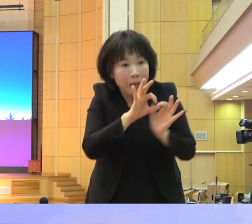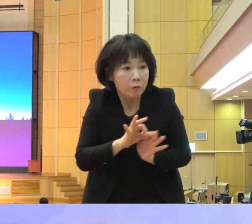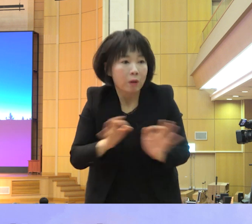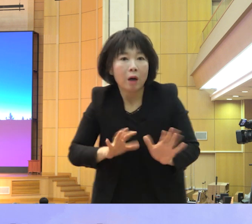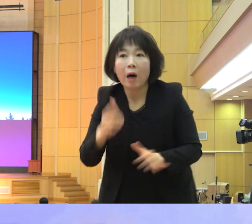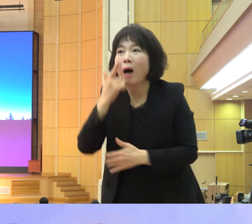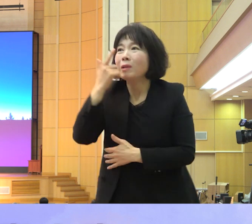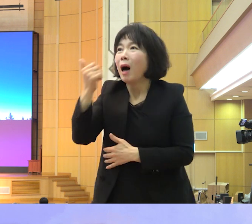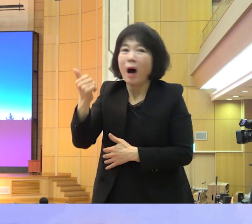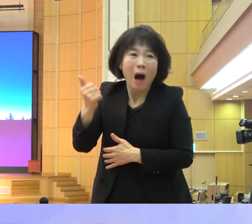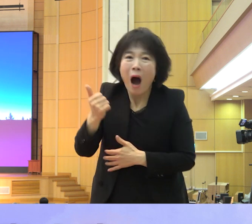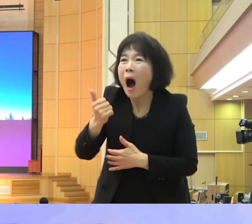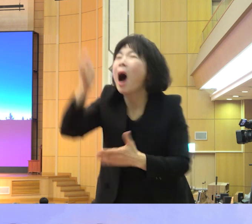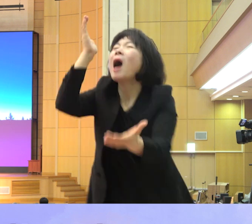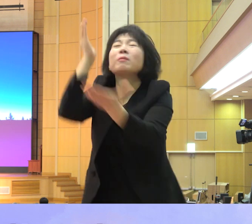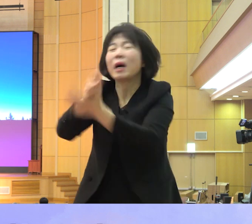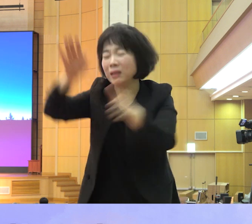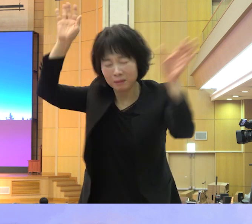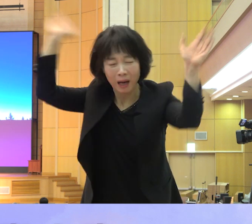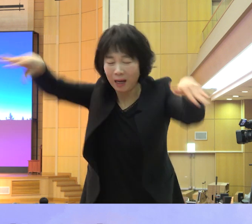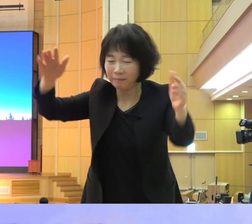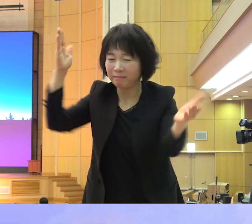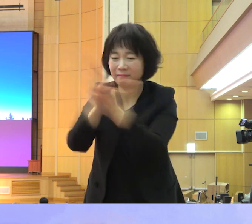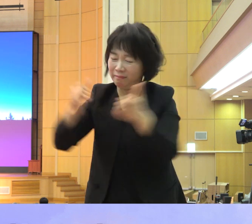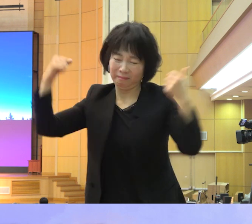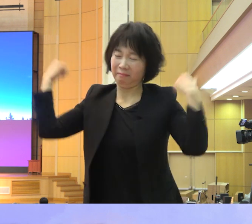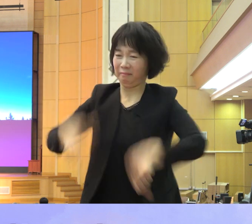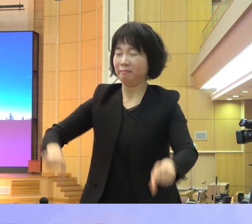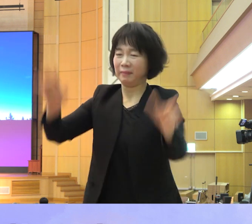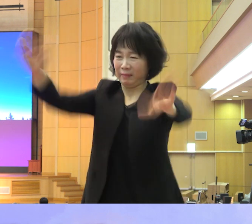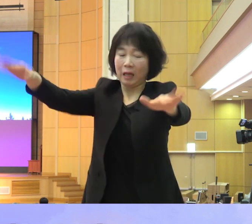때 차라리 고치지